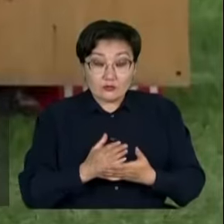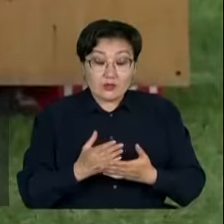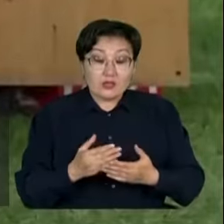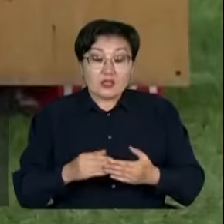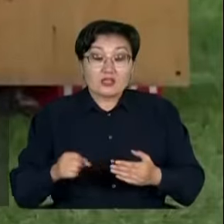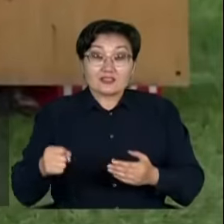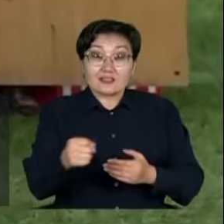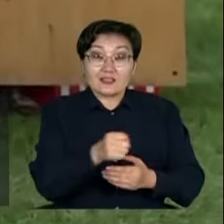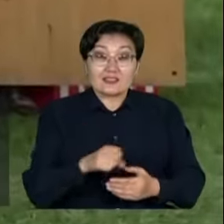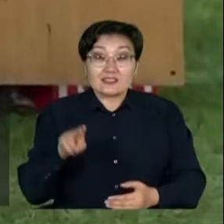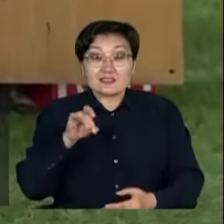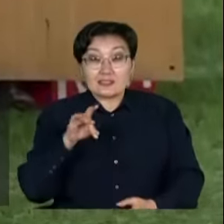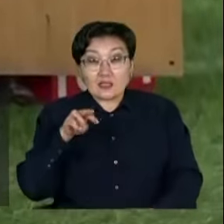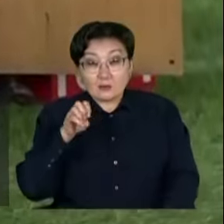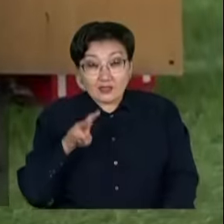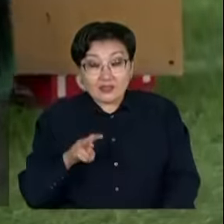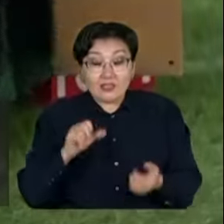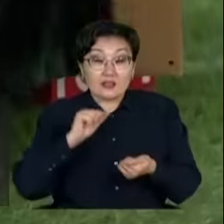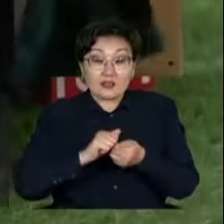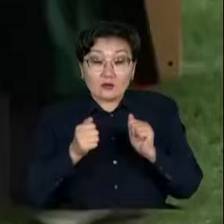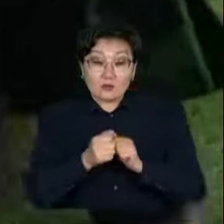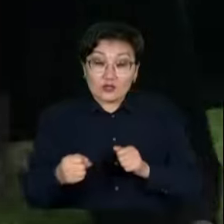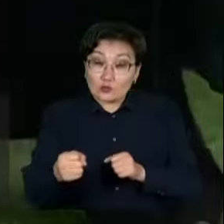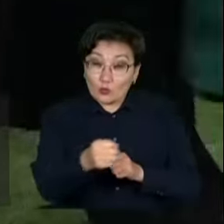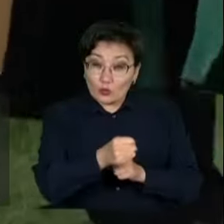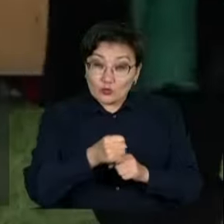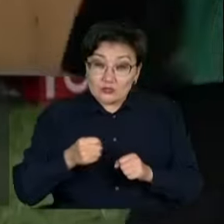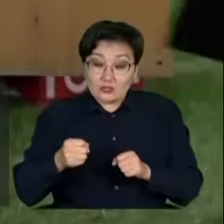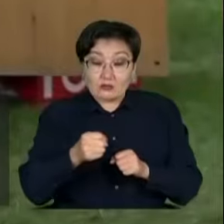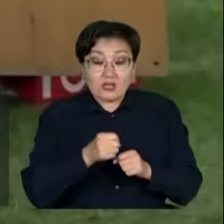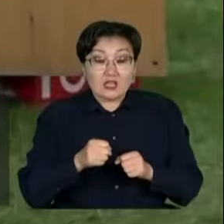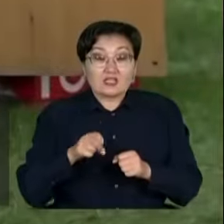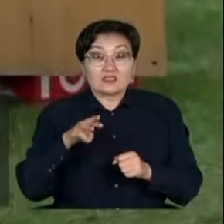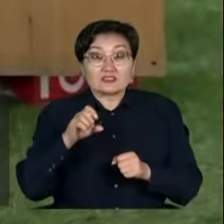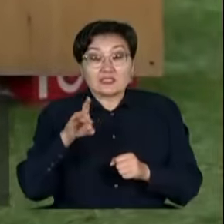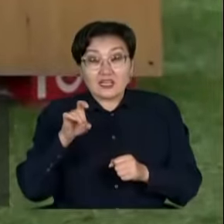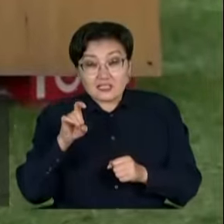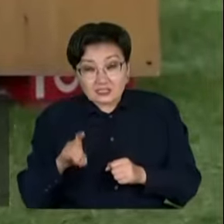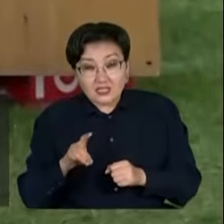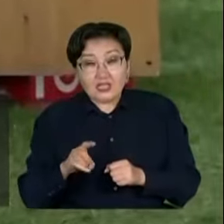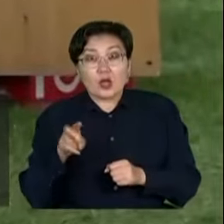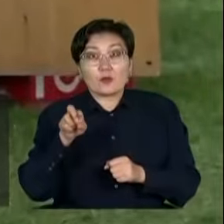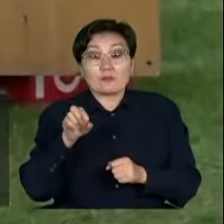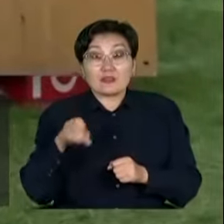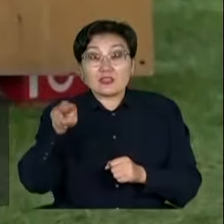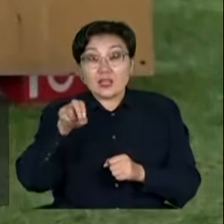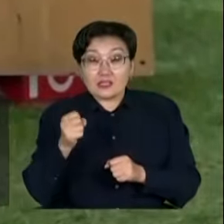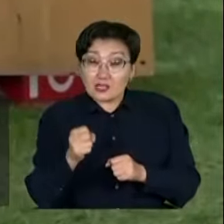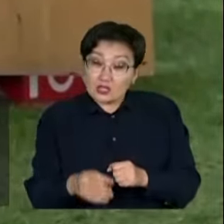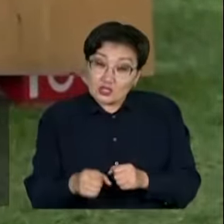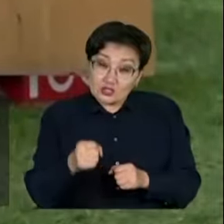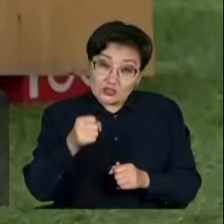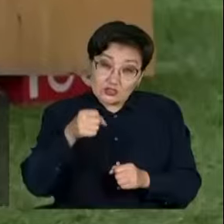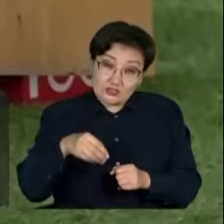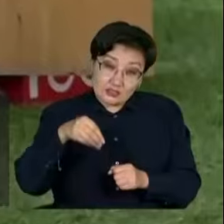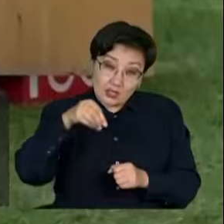Диірмен тасын ата-бабаларымыз бұрынғы кезде осындай тарыны, бидайды салып, өстіп, диірмен